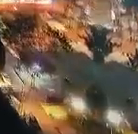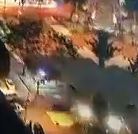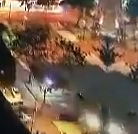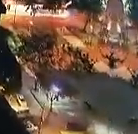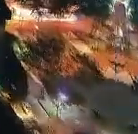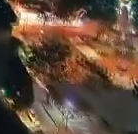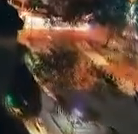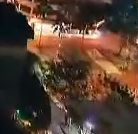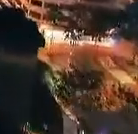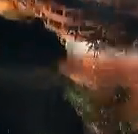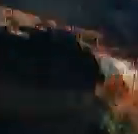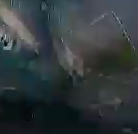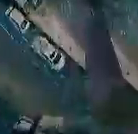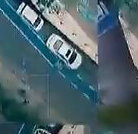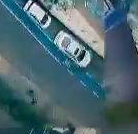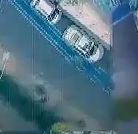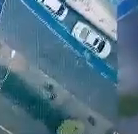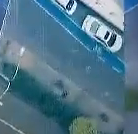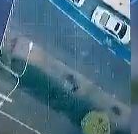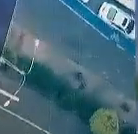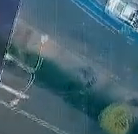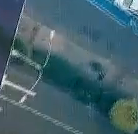Iming Iming